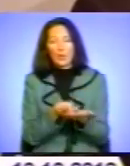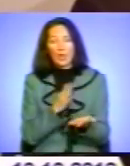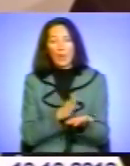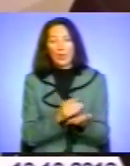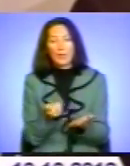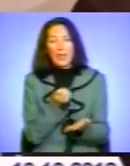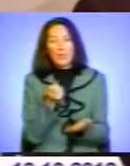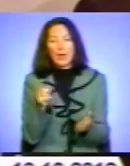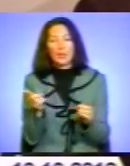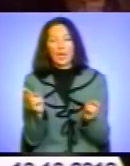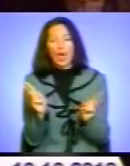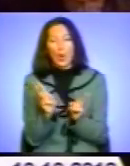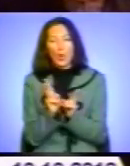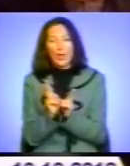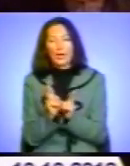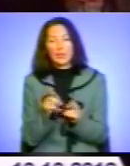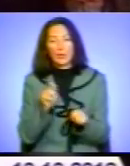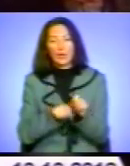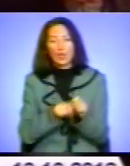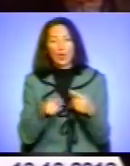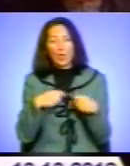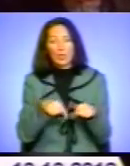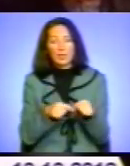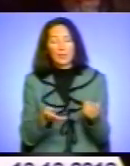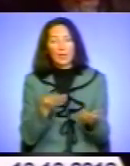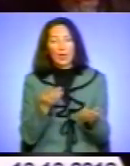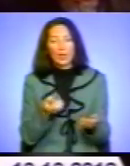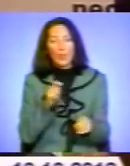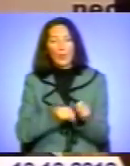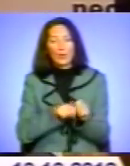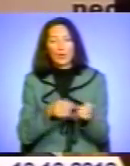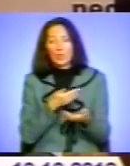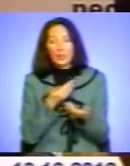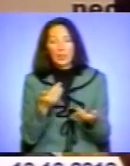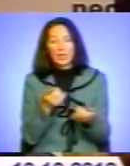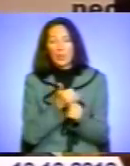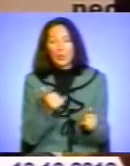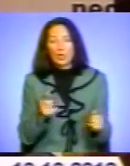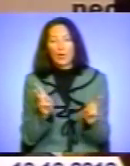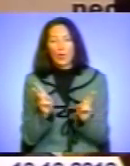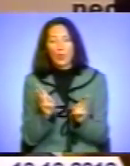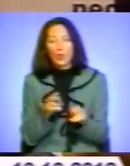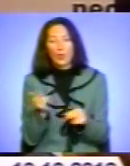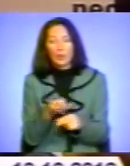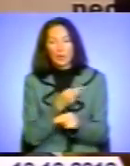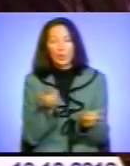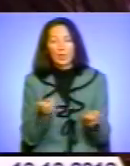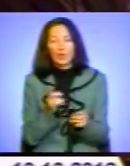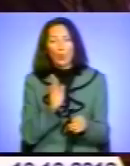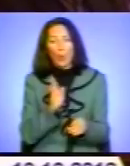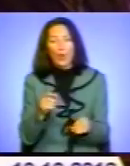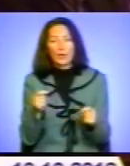перевіряючими організаціями. А якщо перевірок не уникнути, за ними повинен бути жорсткий державний контроль, каже президент Союзу промисловців